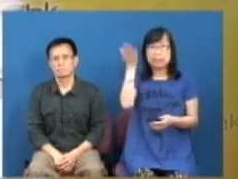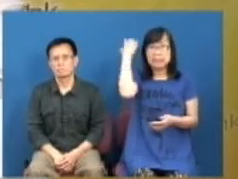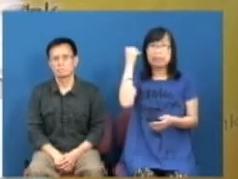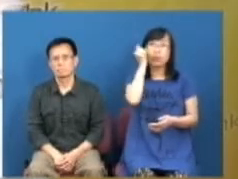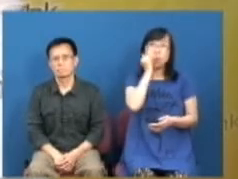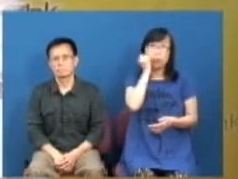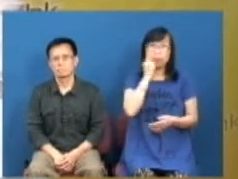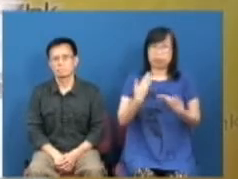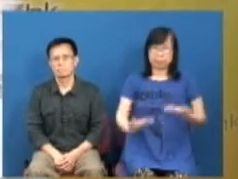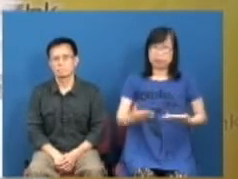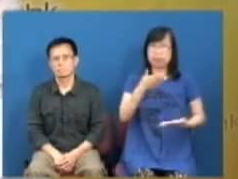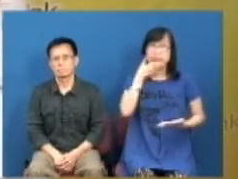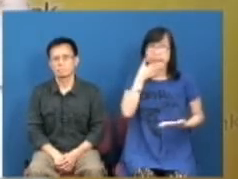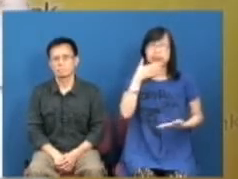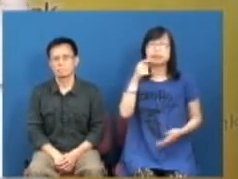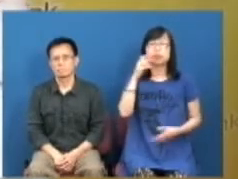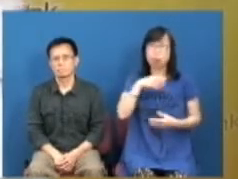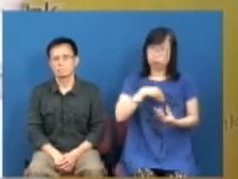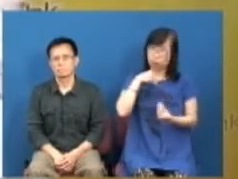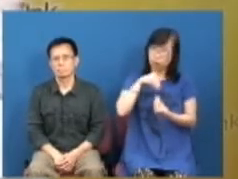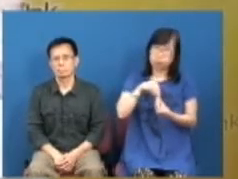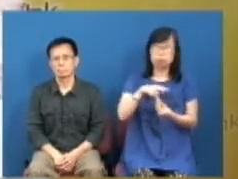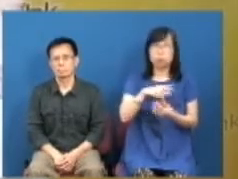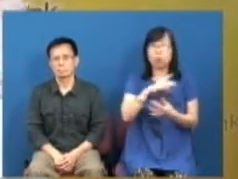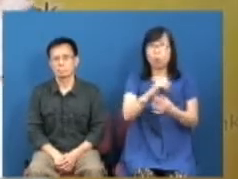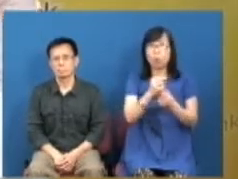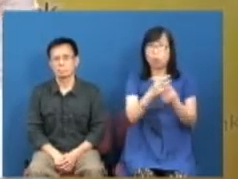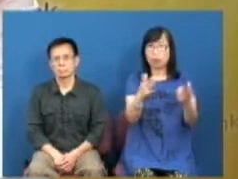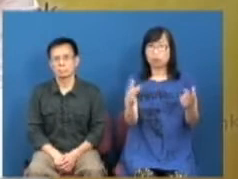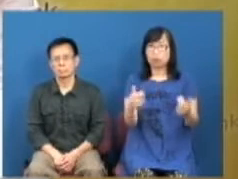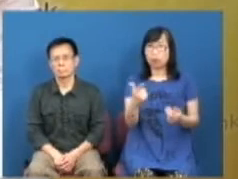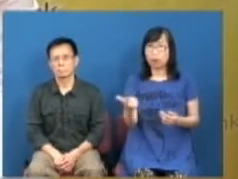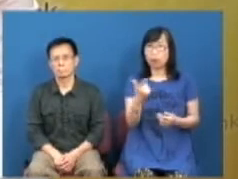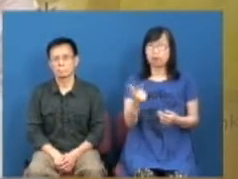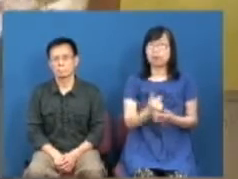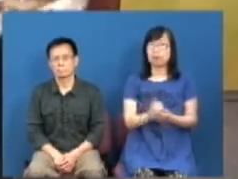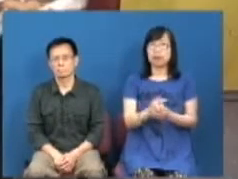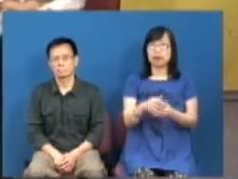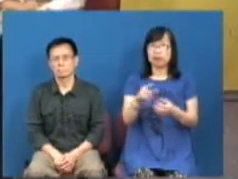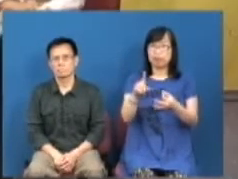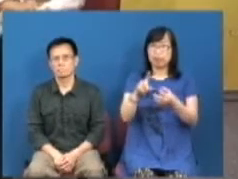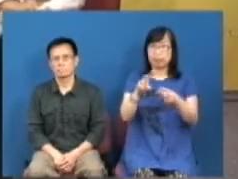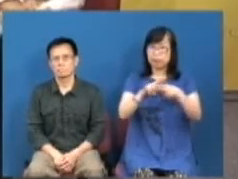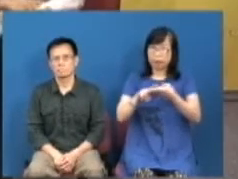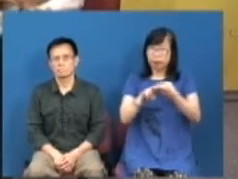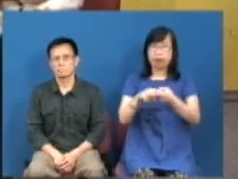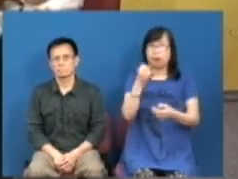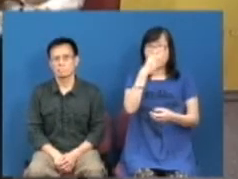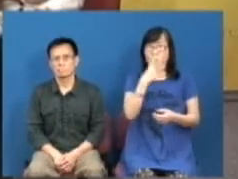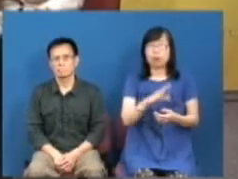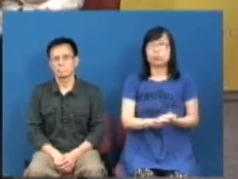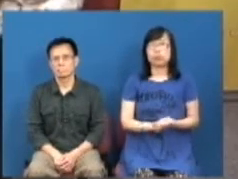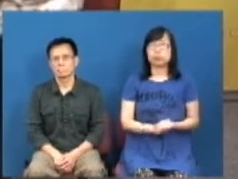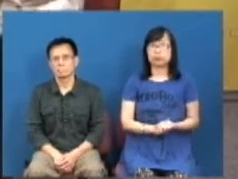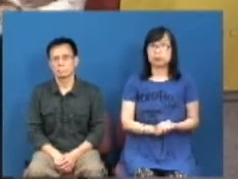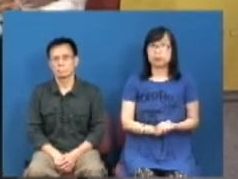現代嘅青年人都非常之關注維多利亞港、這個、呢個咧。不應該再填呢，我想相信